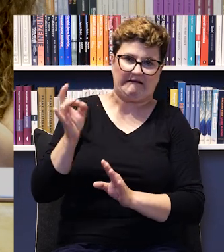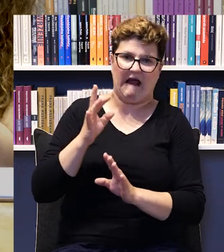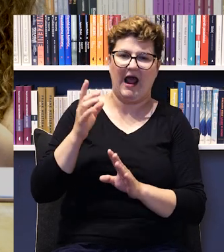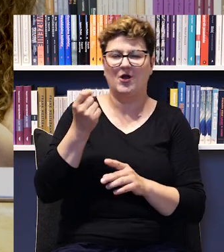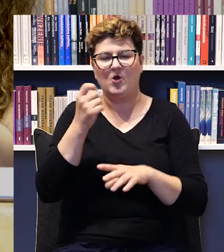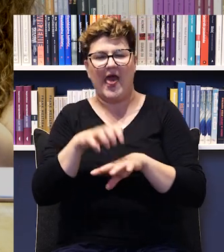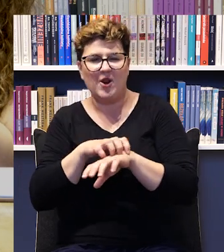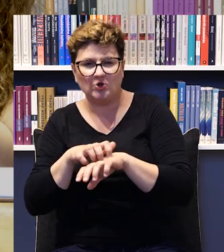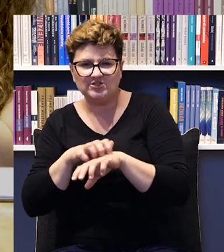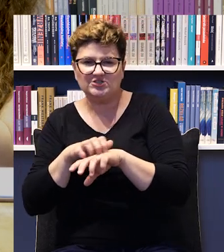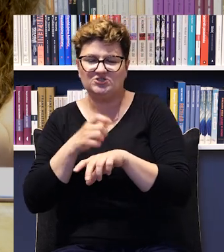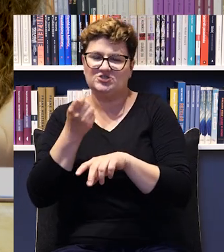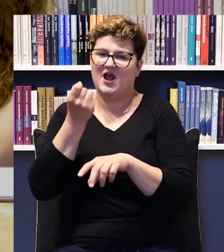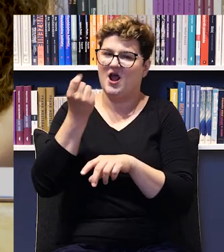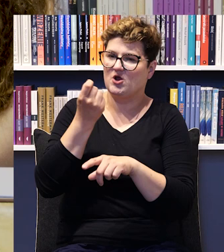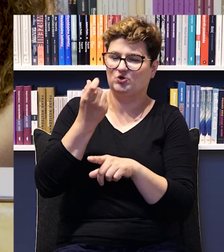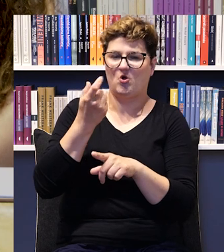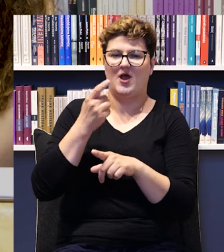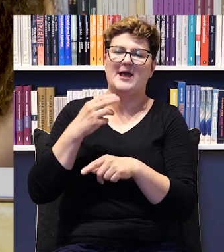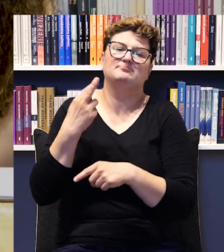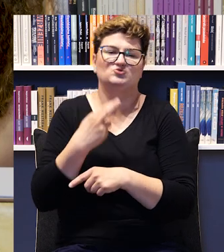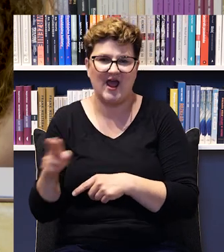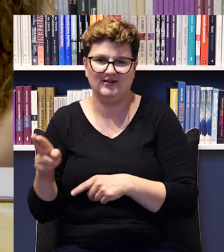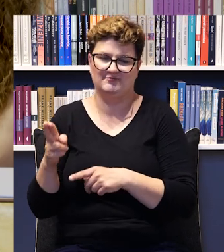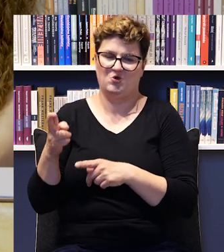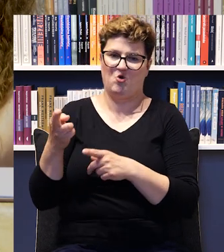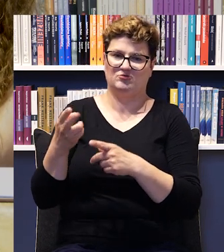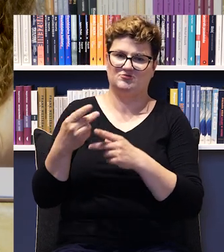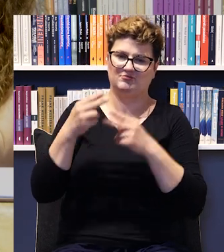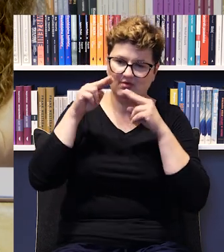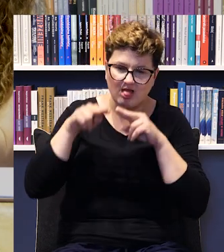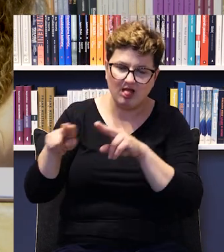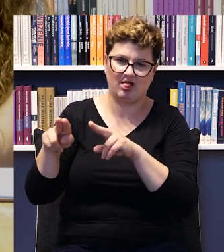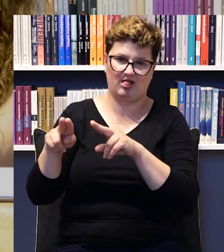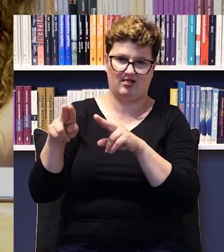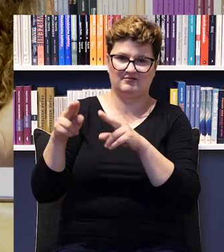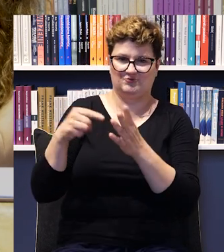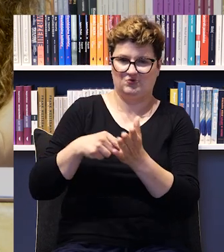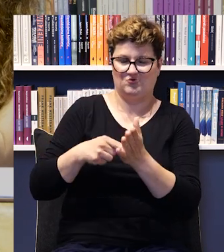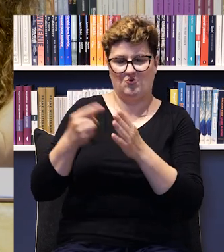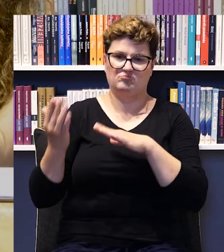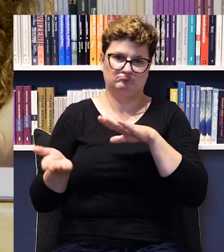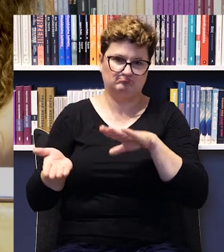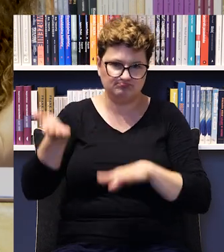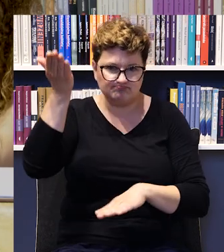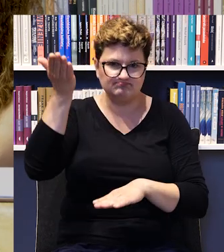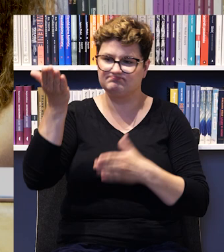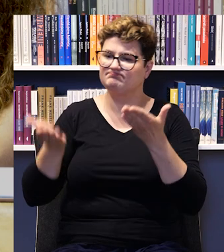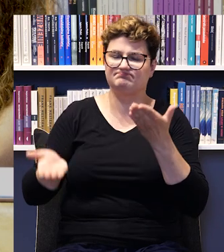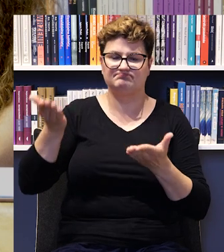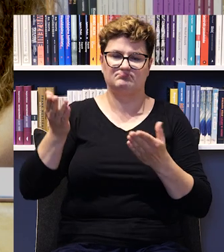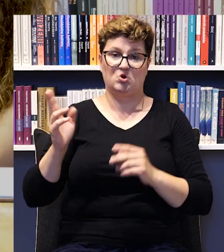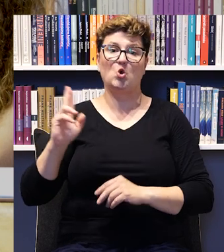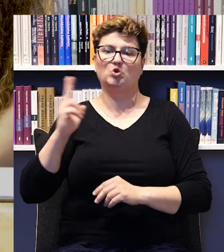ale też gra na poziomie uprzedmiotowienia i upodmiotowienia. Gra dotycząca tego, kto